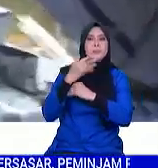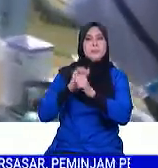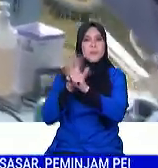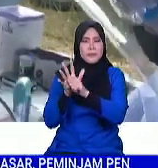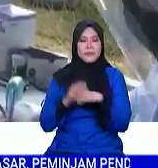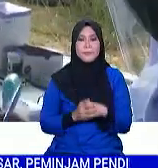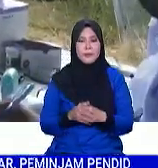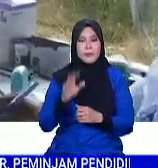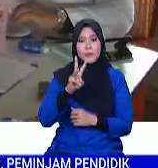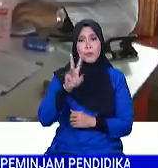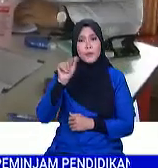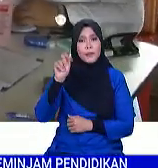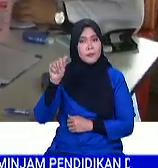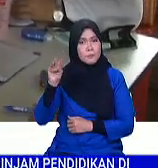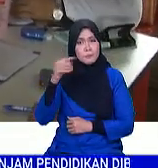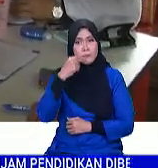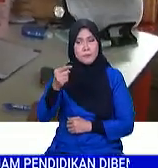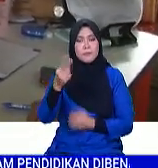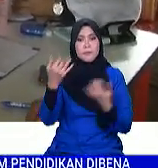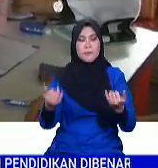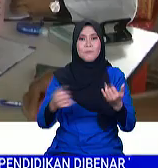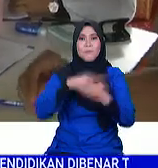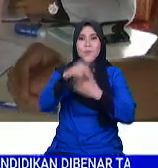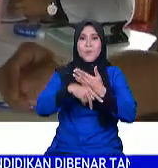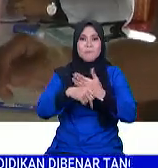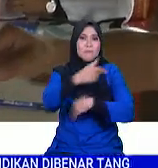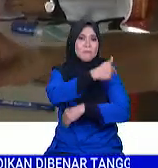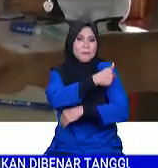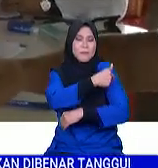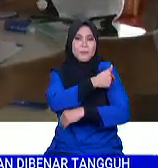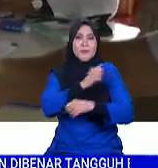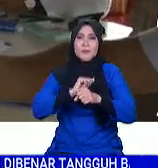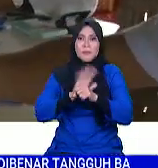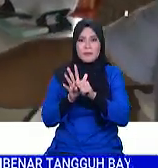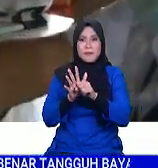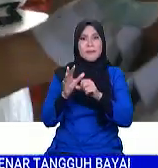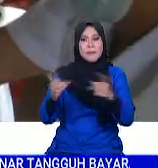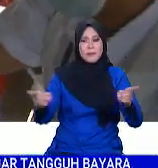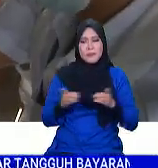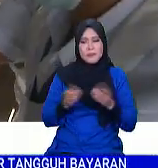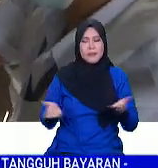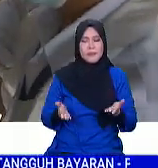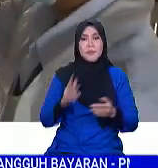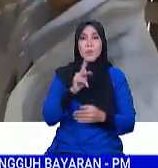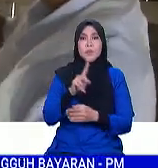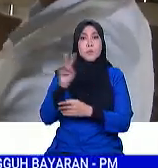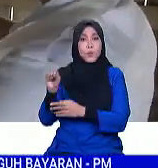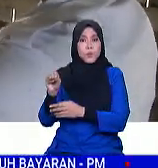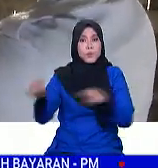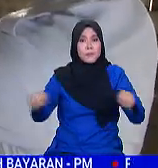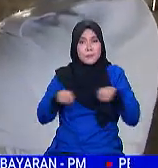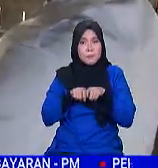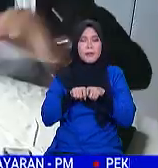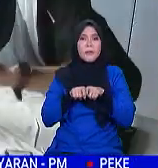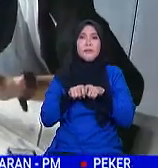bercakap kepada arti M Bagi mengulas perkembangan program vaksinasi Kobe 19 di ye Kota mode merupakan antara